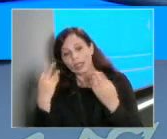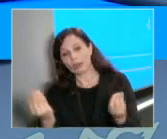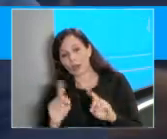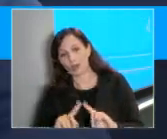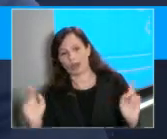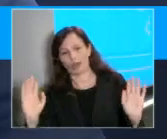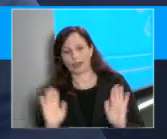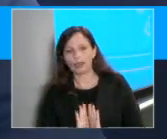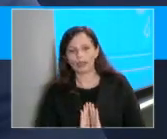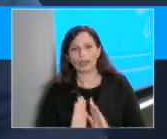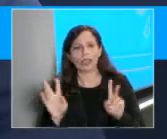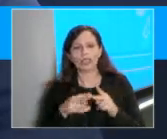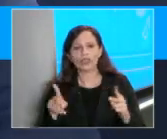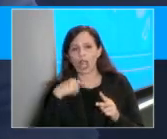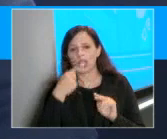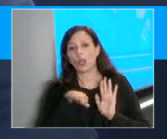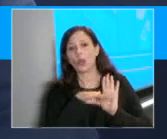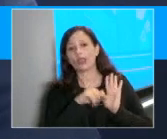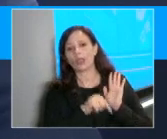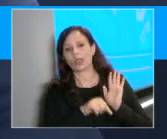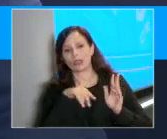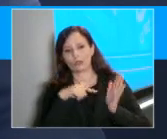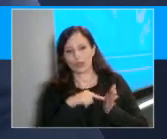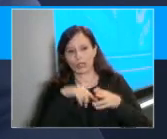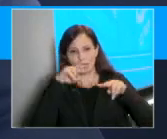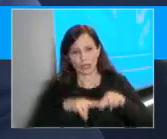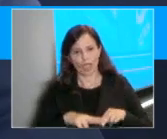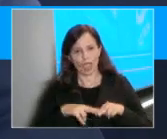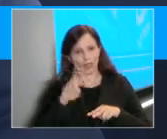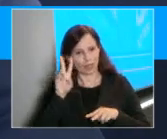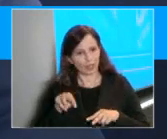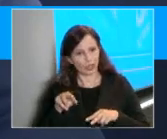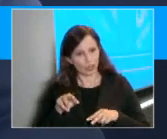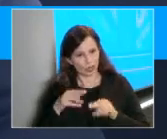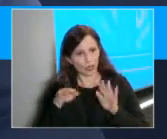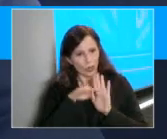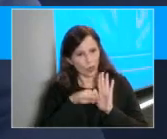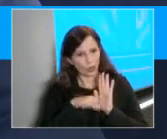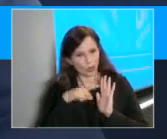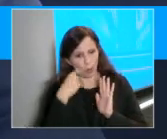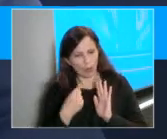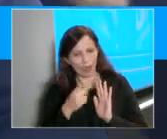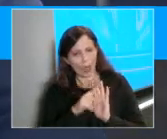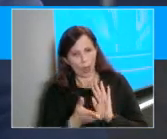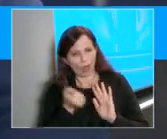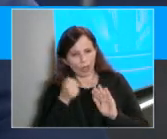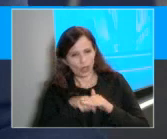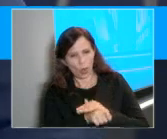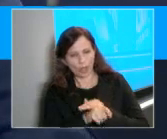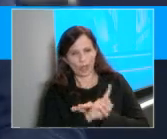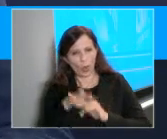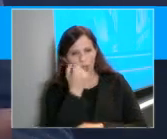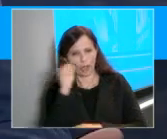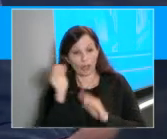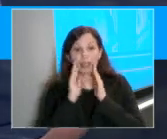אי אפשר להיחס בחוקי רק כשזה נוח כדי להשאיר אותו במקום, אבל כשגם יש חוק שאומר לא לקחת שוחד, ולא להפר אמונים, ולא לרמות, אבל... טוב,